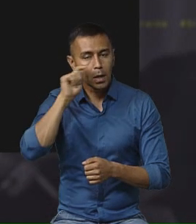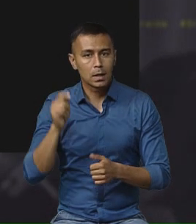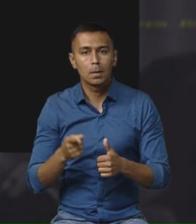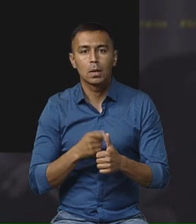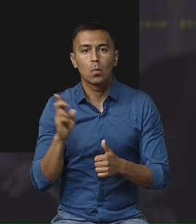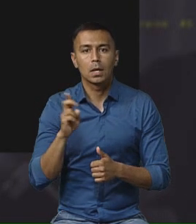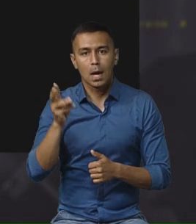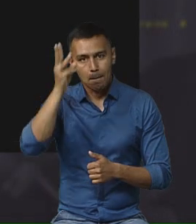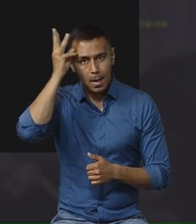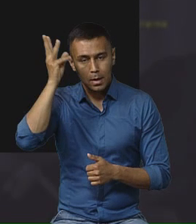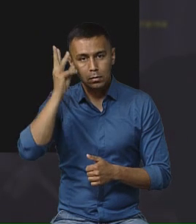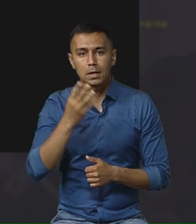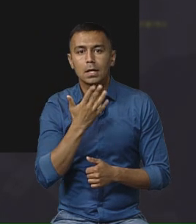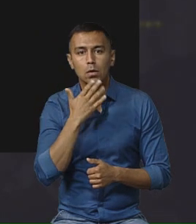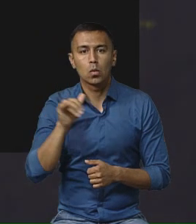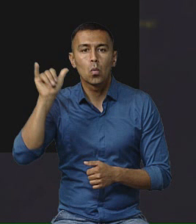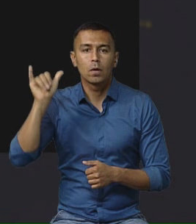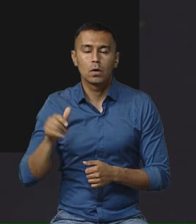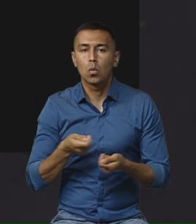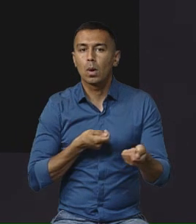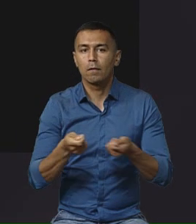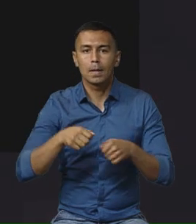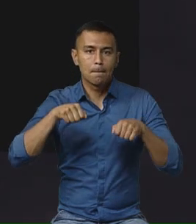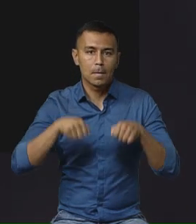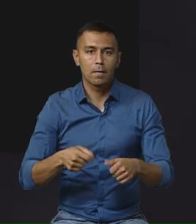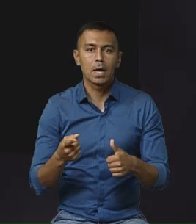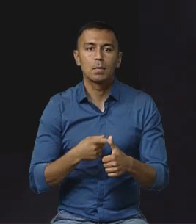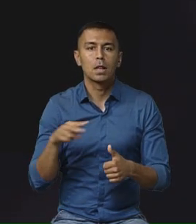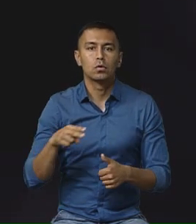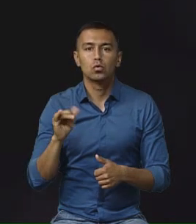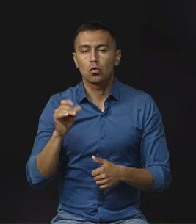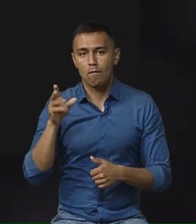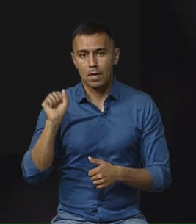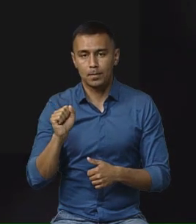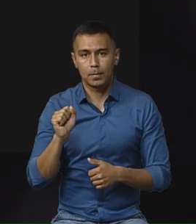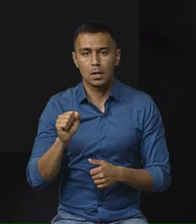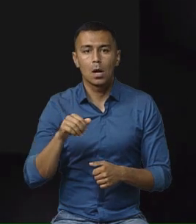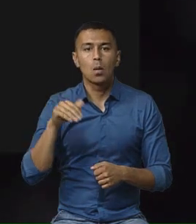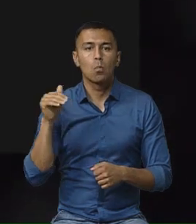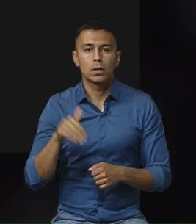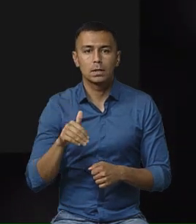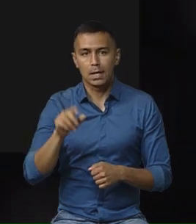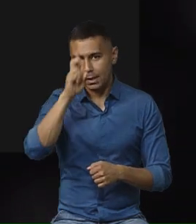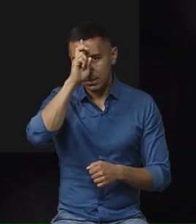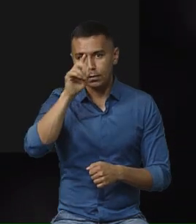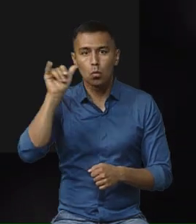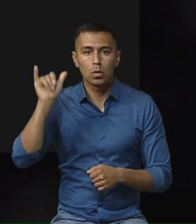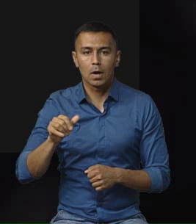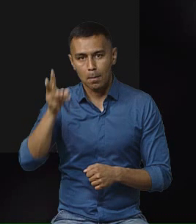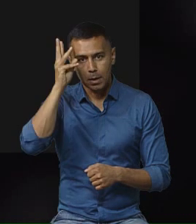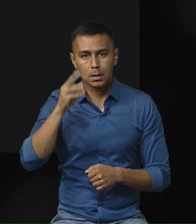Богдана Хмельницького, Національний університет управління та права імені Леоніда Юськова, Подільський державний університет,